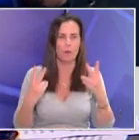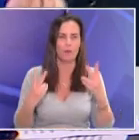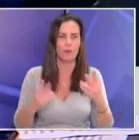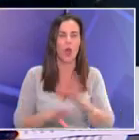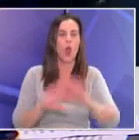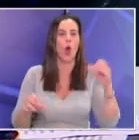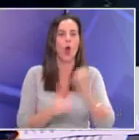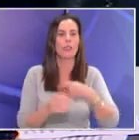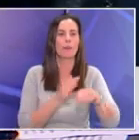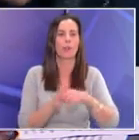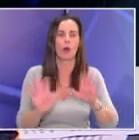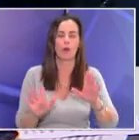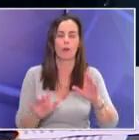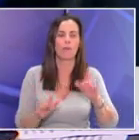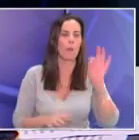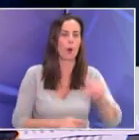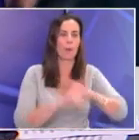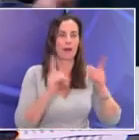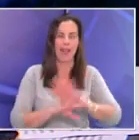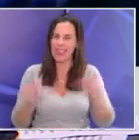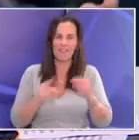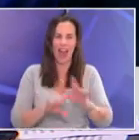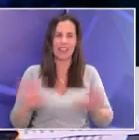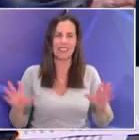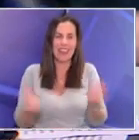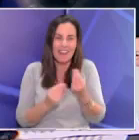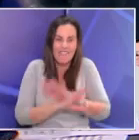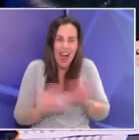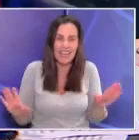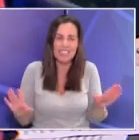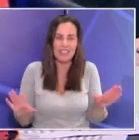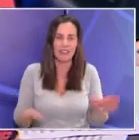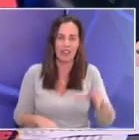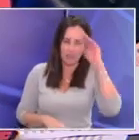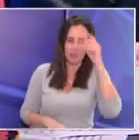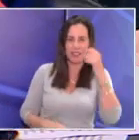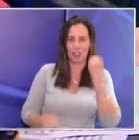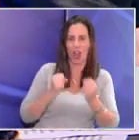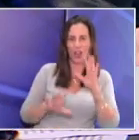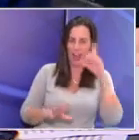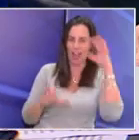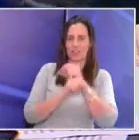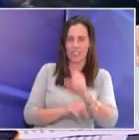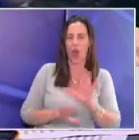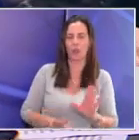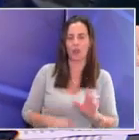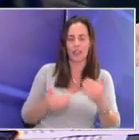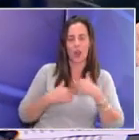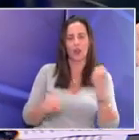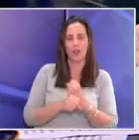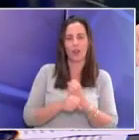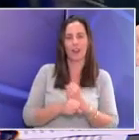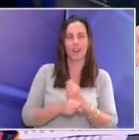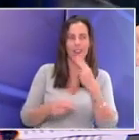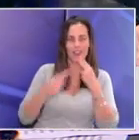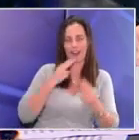לא עושים תיקון בעוול אחר. זה אין חיה כזאת, אין חיה כזאת. גברים קצת קשה להם עם התפיסה הזאת. אצלנו זה עובד עין